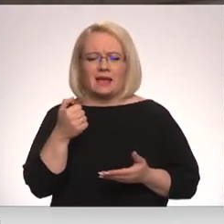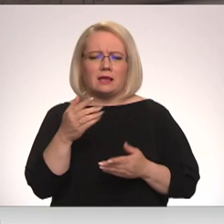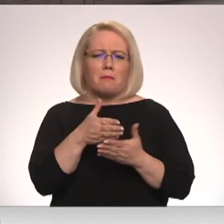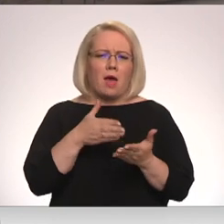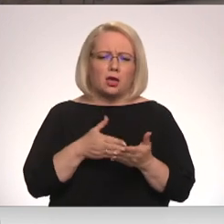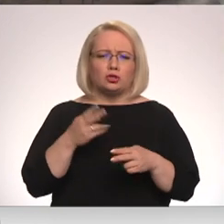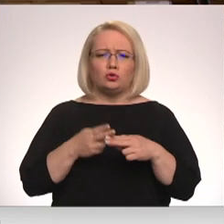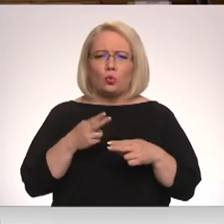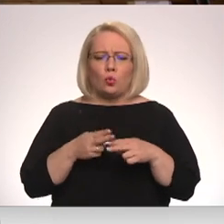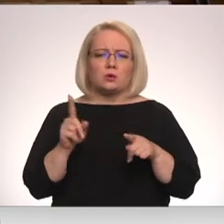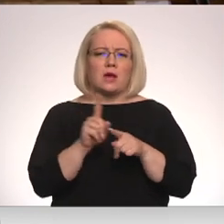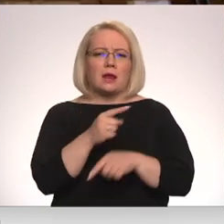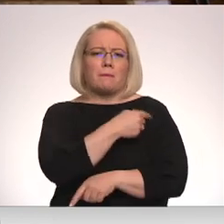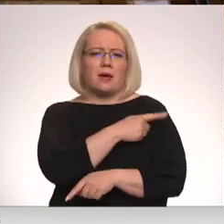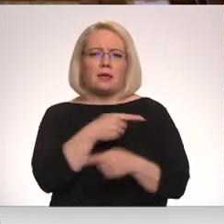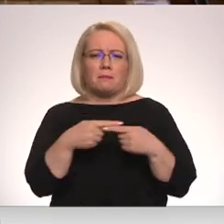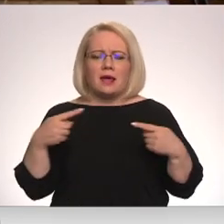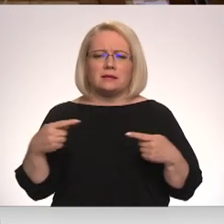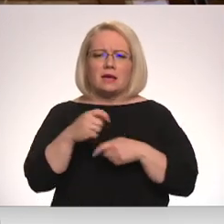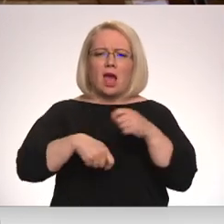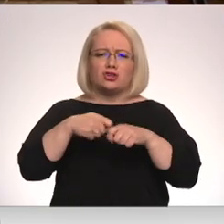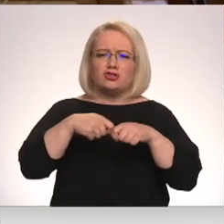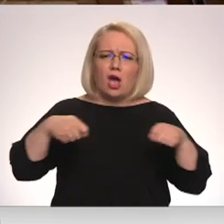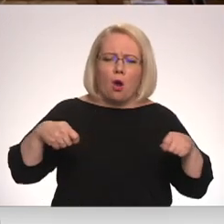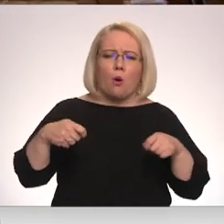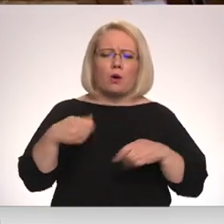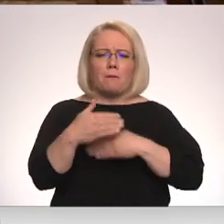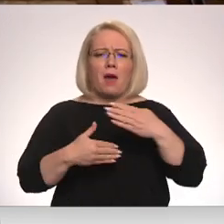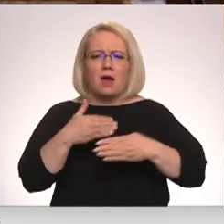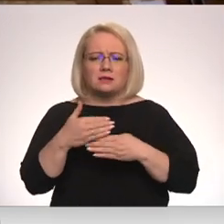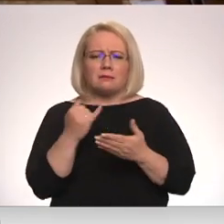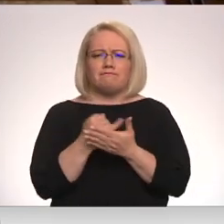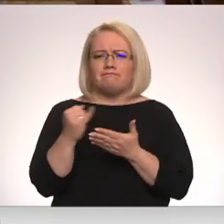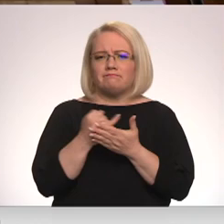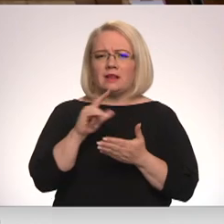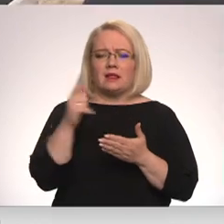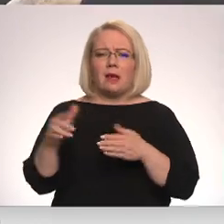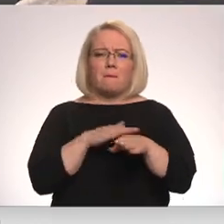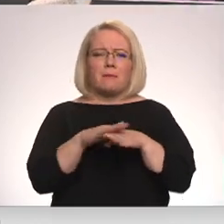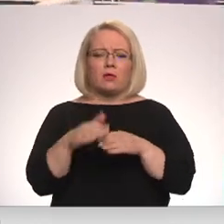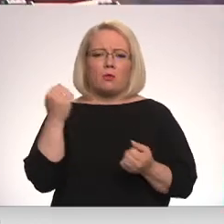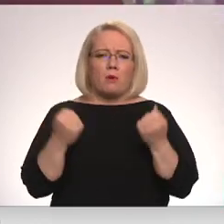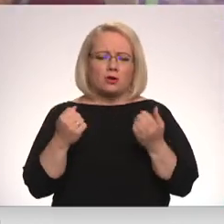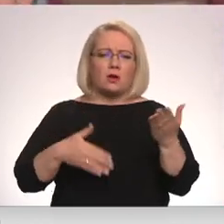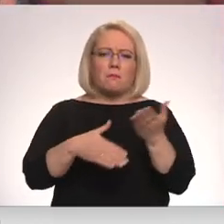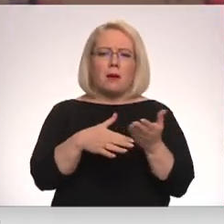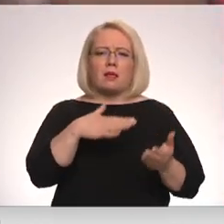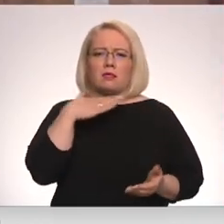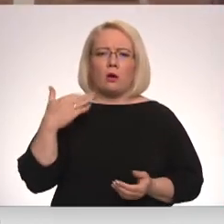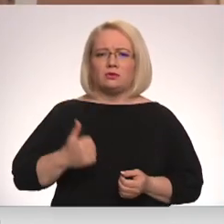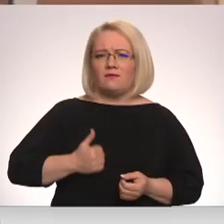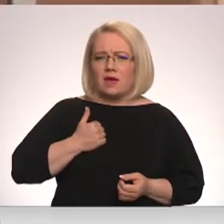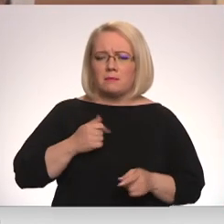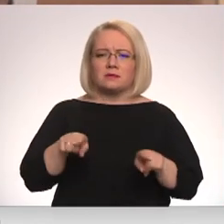cukurs, tāpat arī medicīnas preces, kā žņaugi, pārseji un dezinfekcijas līdzekļi. Lai piepildītu auto, palīdzējuši daudz uzņēmumu. Ir